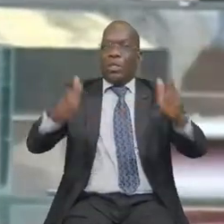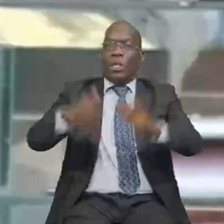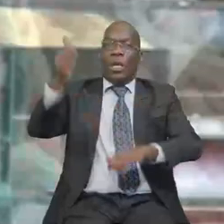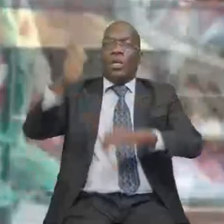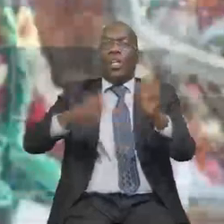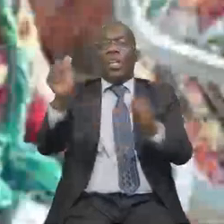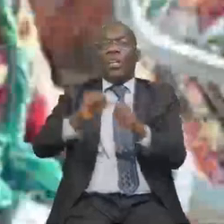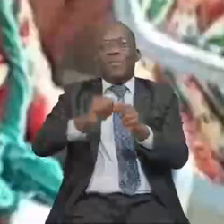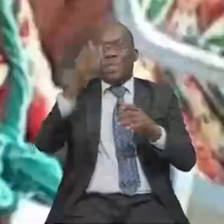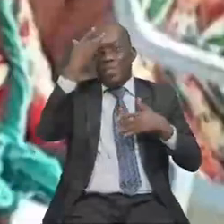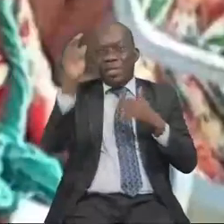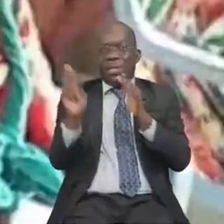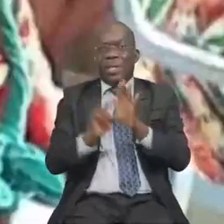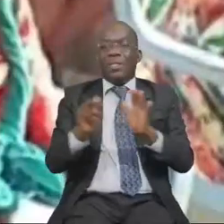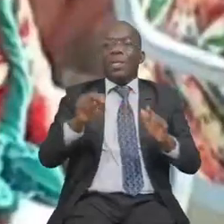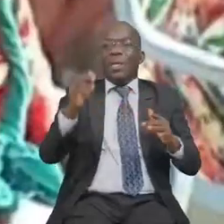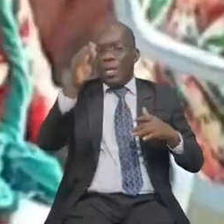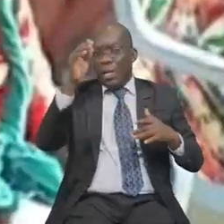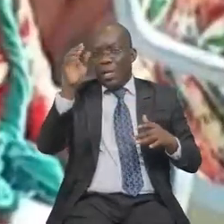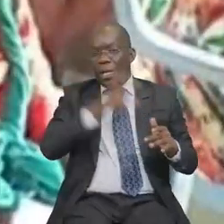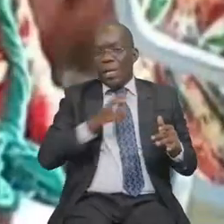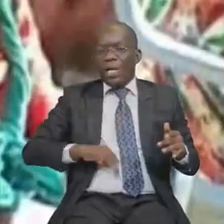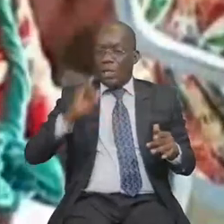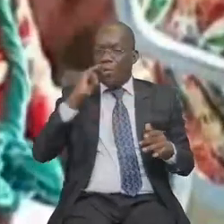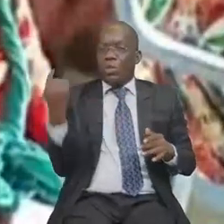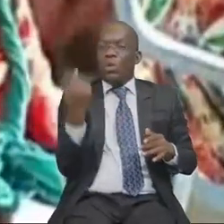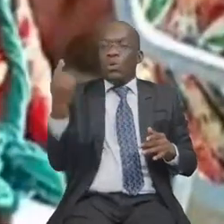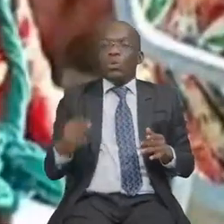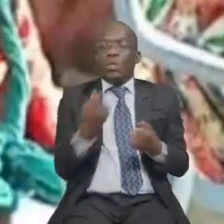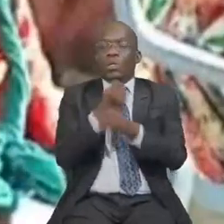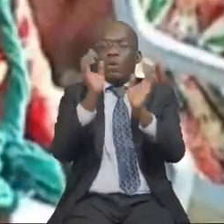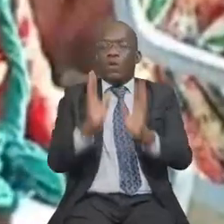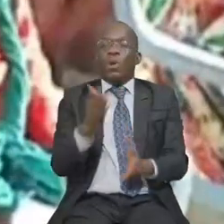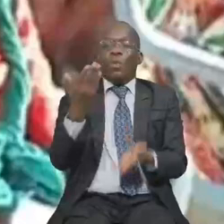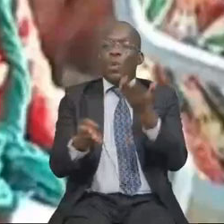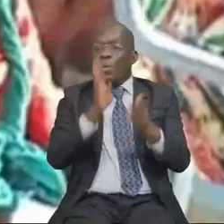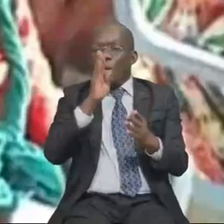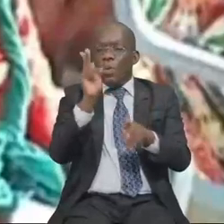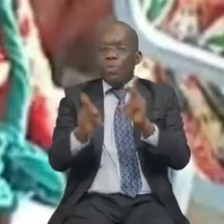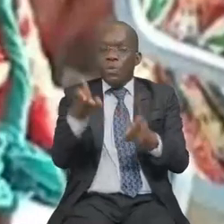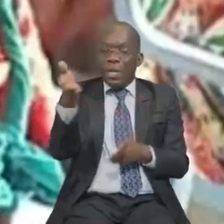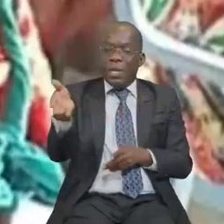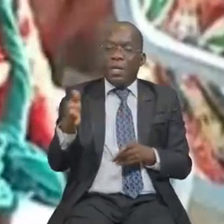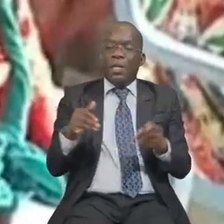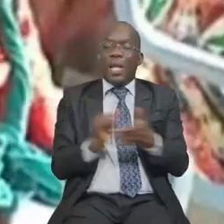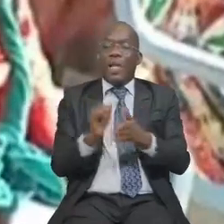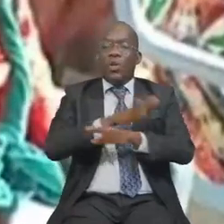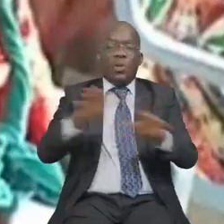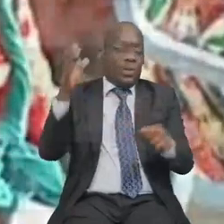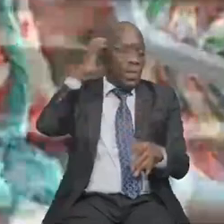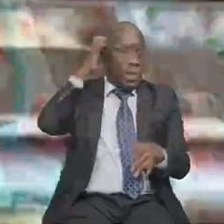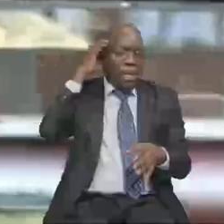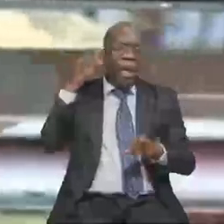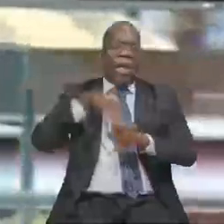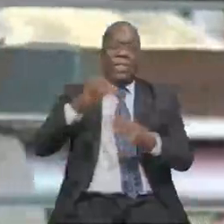que Christ est le seul sauveur. Et même s'il y a des gens qui ne prêtent pas attention au début, mais